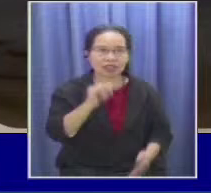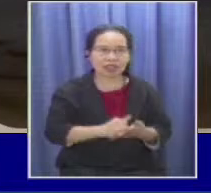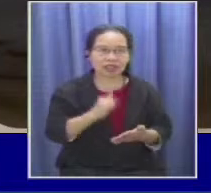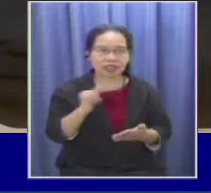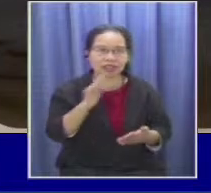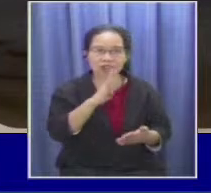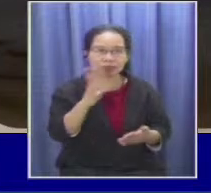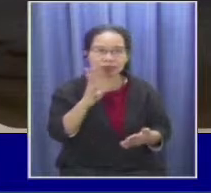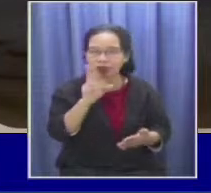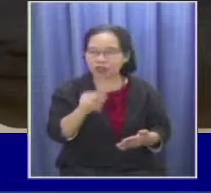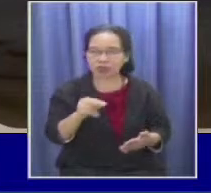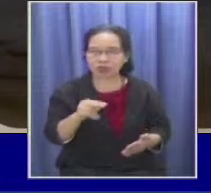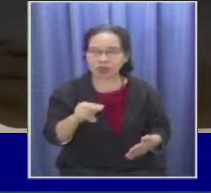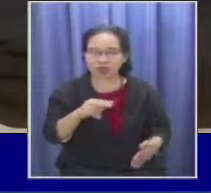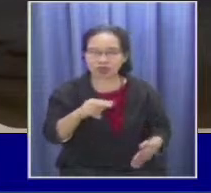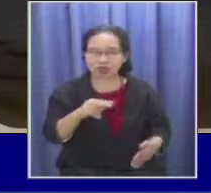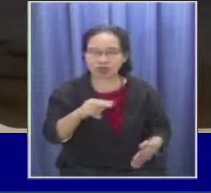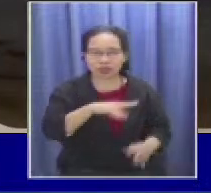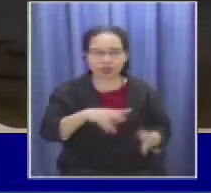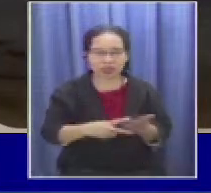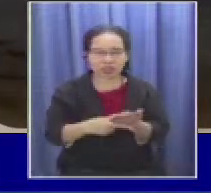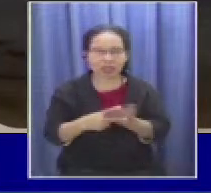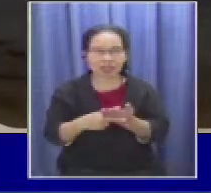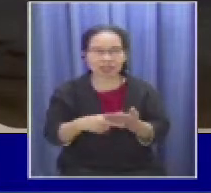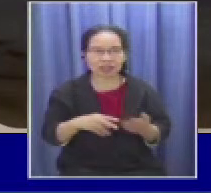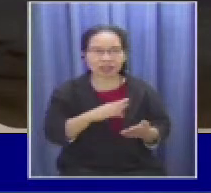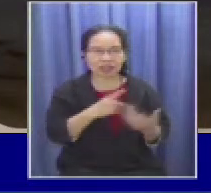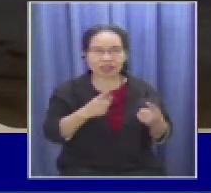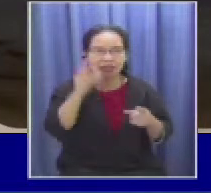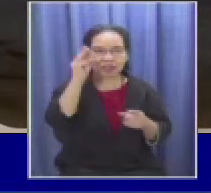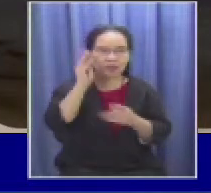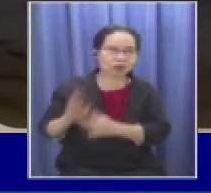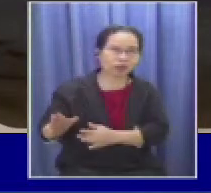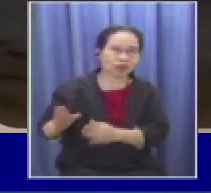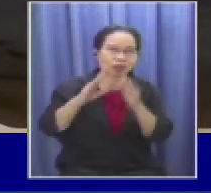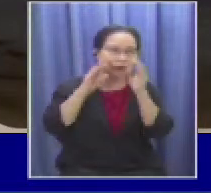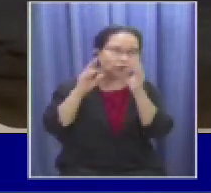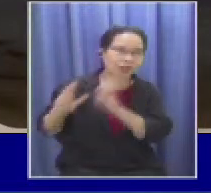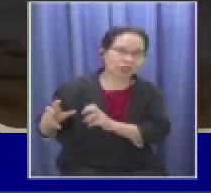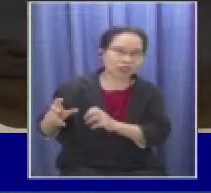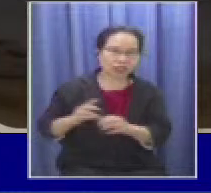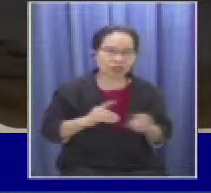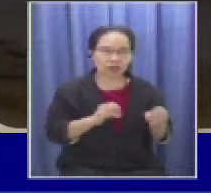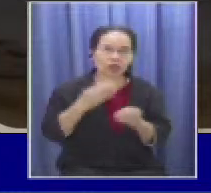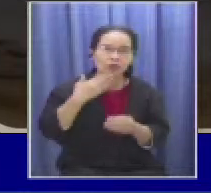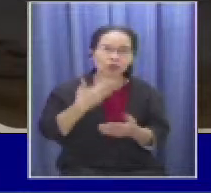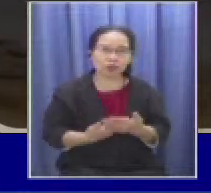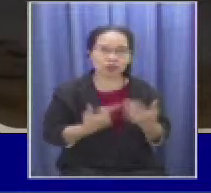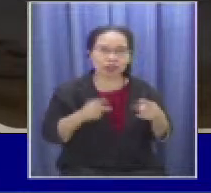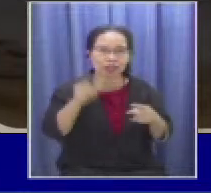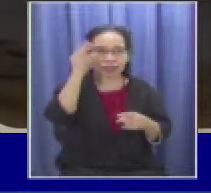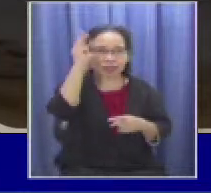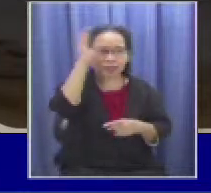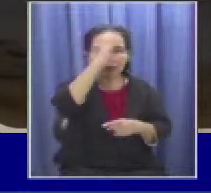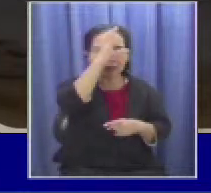Na dia wodon kwa na wopese wokunu napa no ma no nyine tɛkyerɛ manfiri bɔne mu na nano nanka na ada asɛm